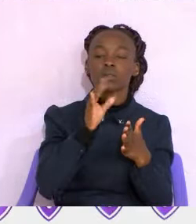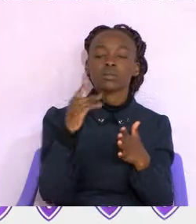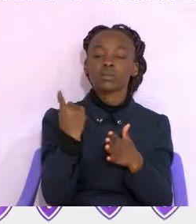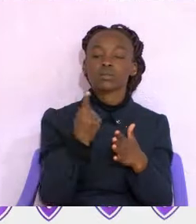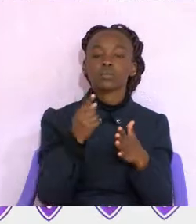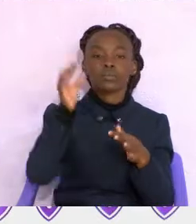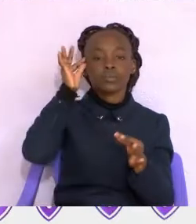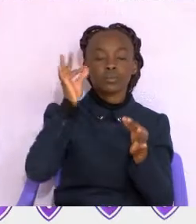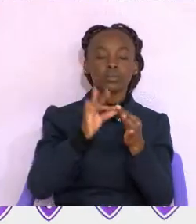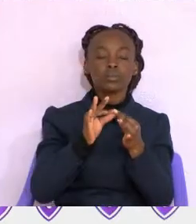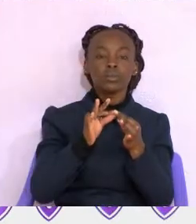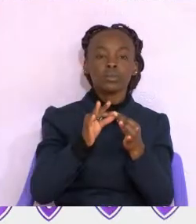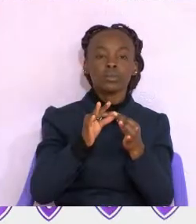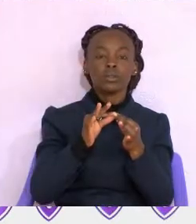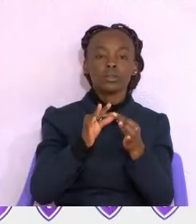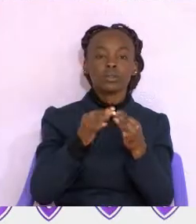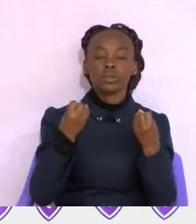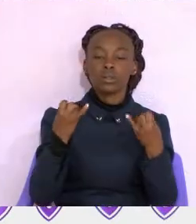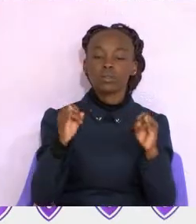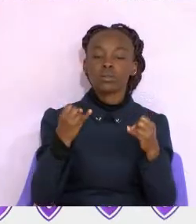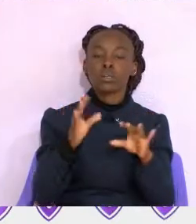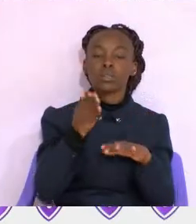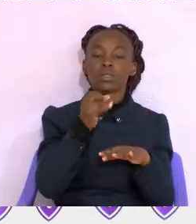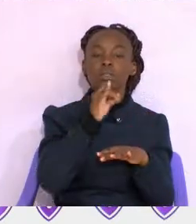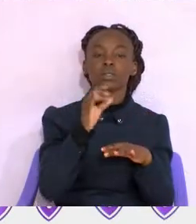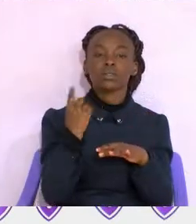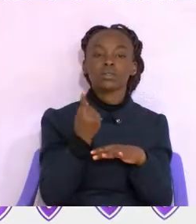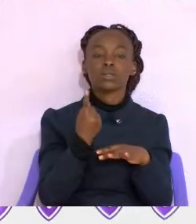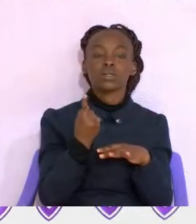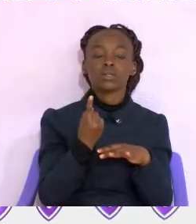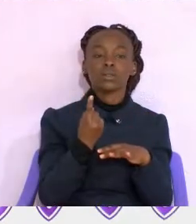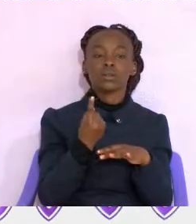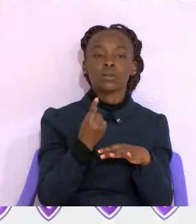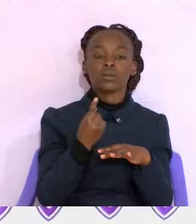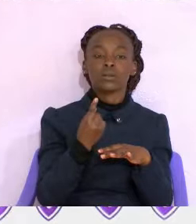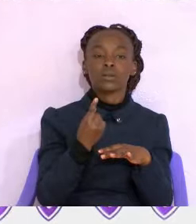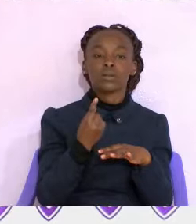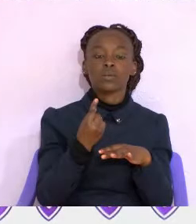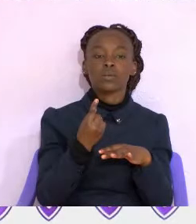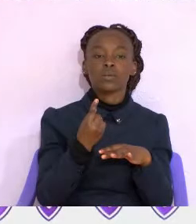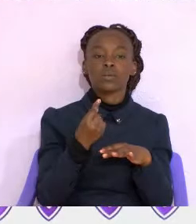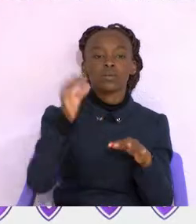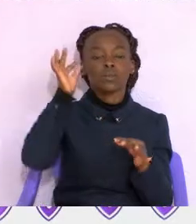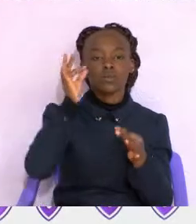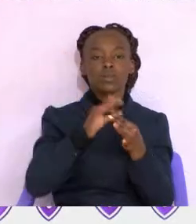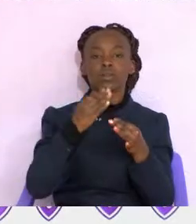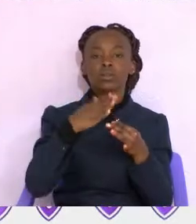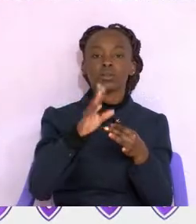imani inajaribiwa. Wapendwa, hapo ndipo idadi ama ile kiasi ya imani ulio nayo